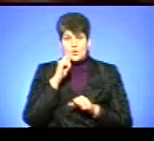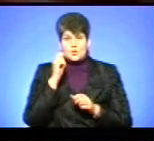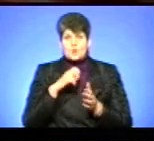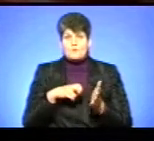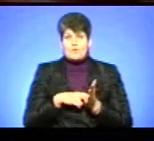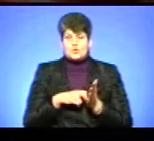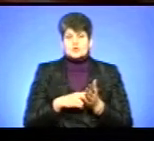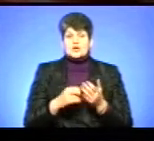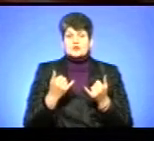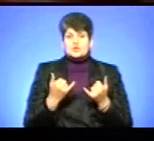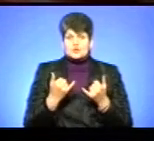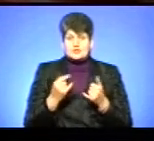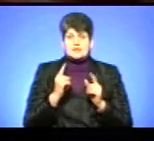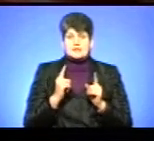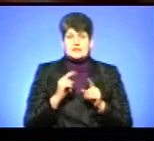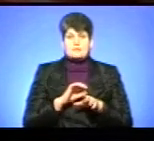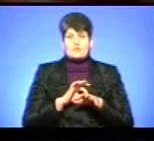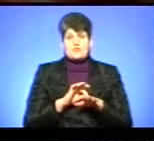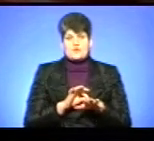Укрпошта сьогодні тільки проводить